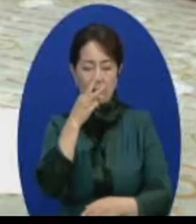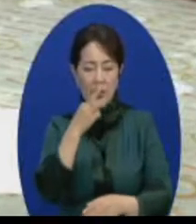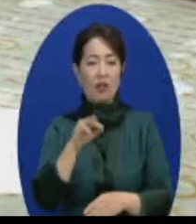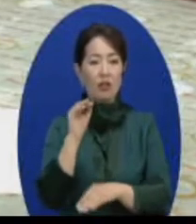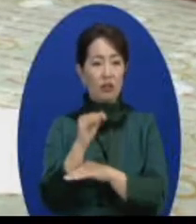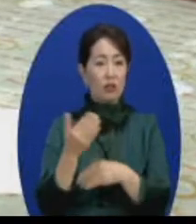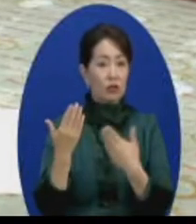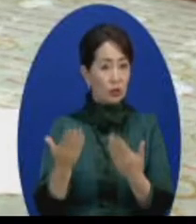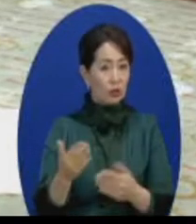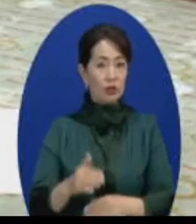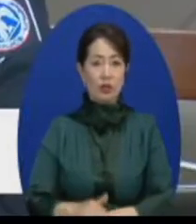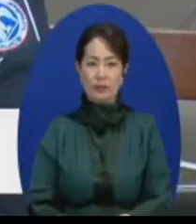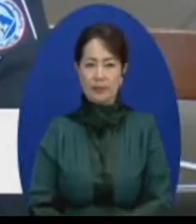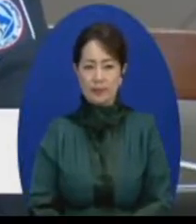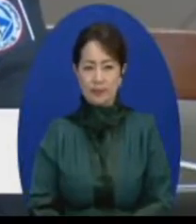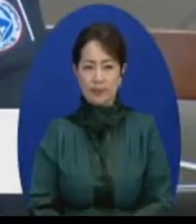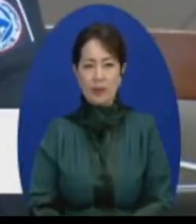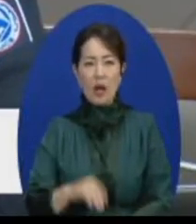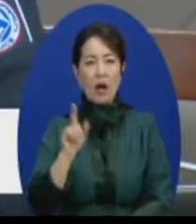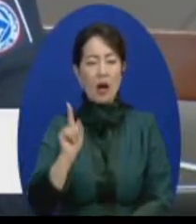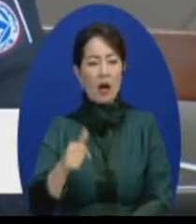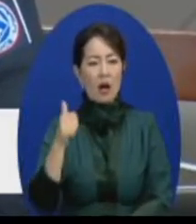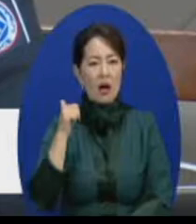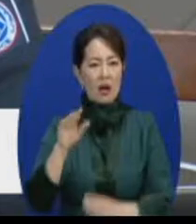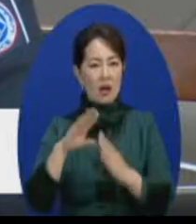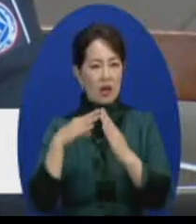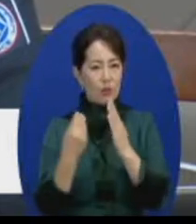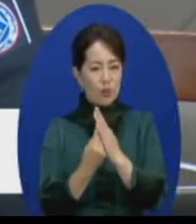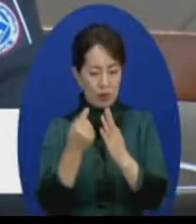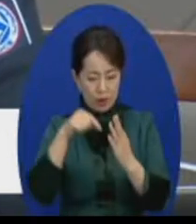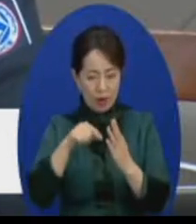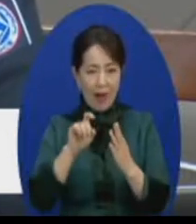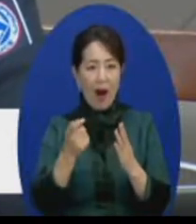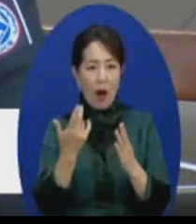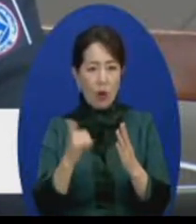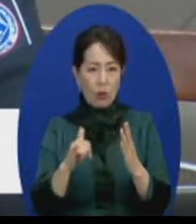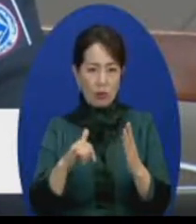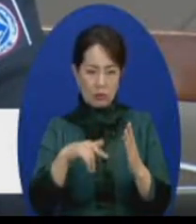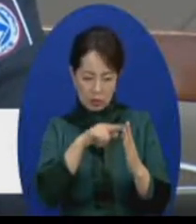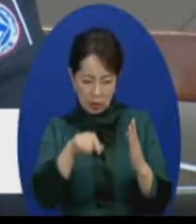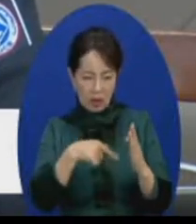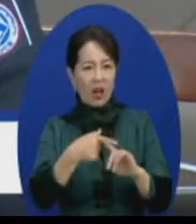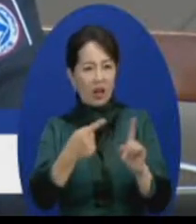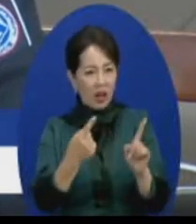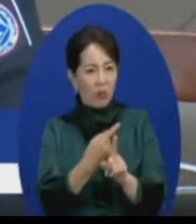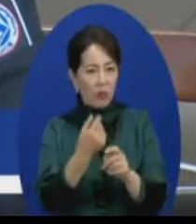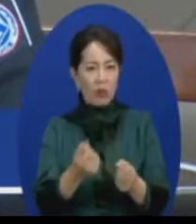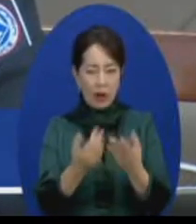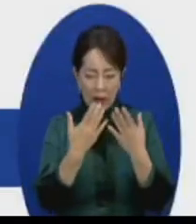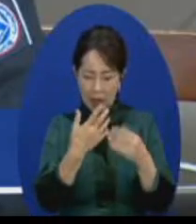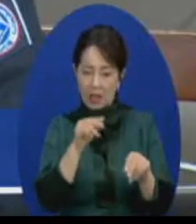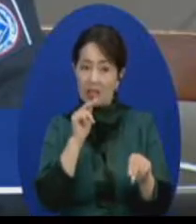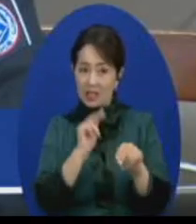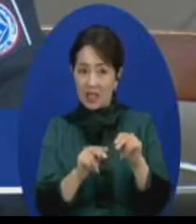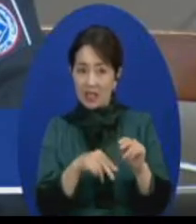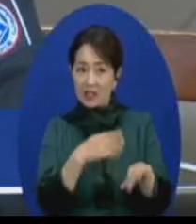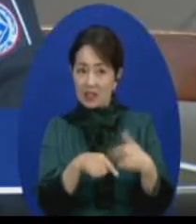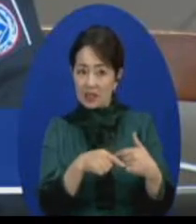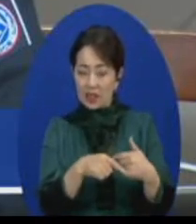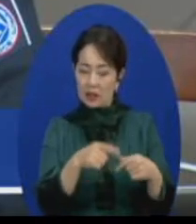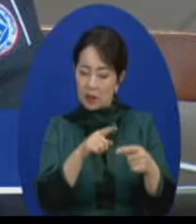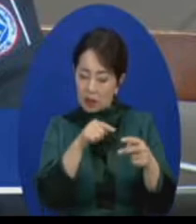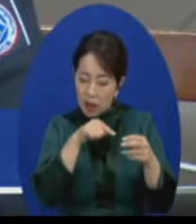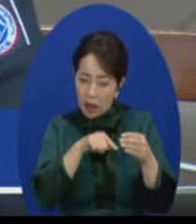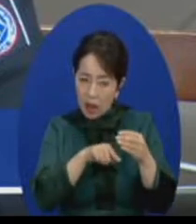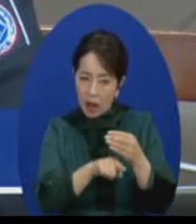төлөөлөл мэдээлж байна. Аргирийн хүрээнд яхуун хүрээнд энэ гэмтэл одоо үүрдэгдэн шалгагдлаа цаашлаа үүсгэж